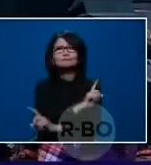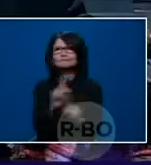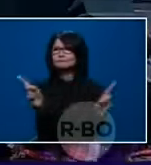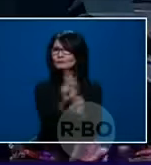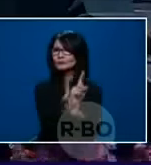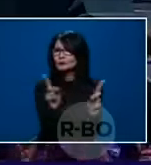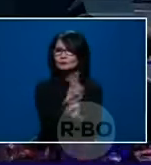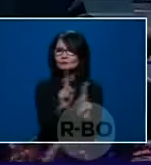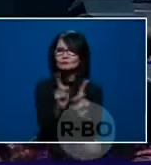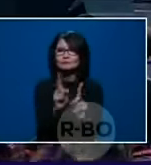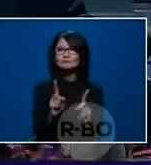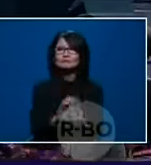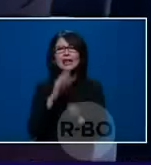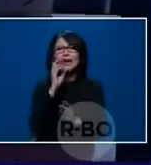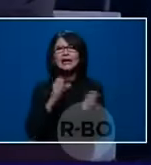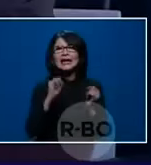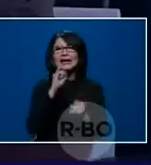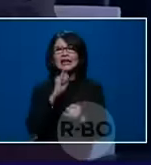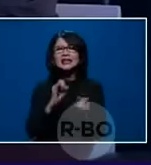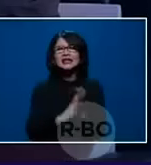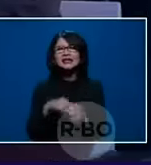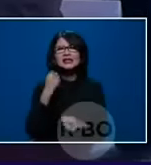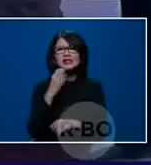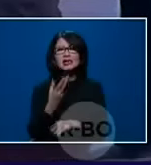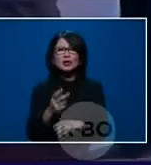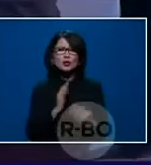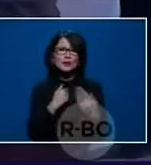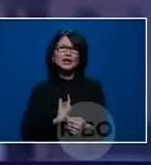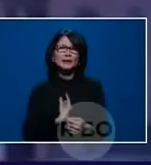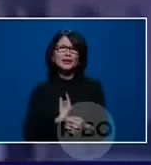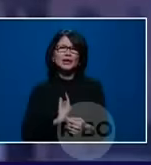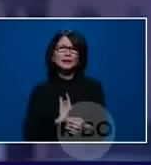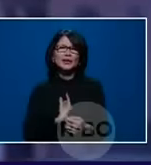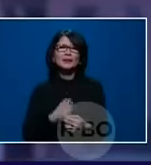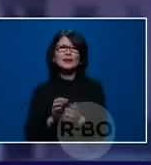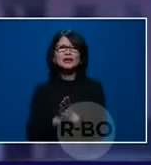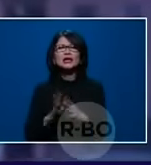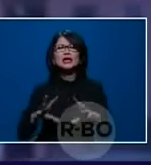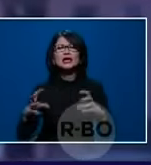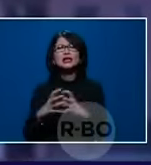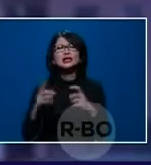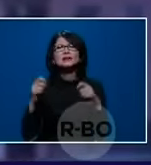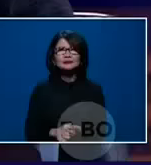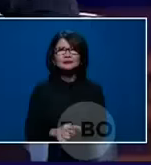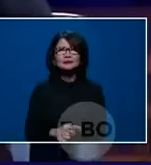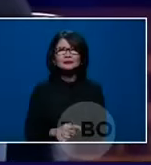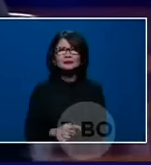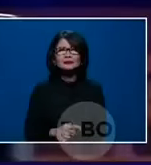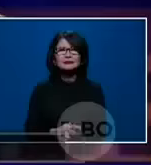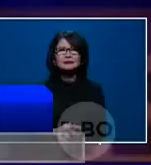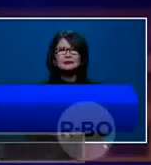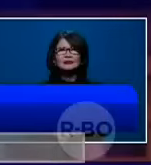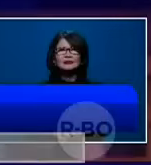pasangan calon gubernur dan wakil gubernur DKI Jakarta nomor urut 1 Agus hartioroti masalah pengusuran yang